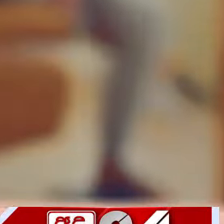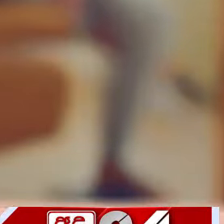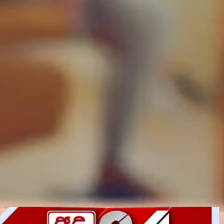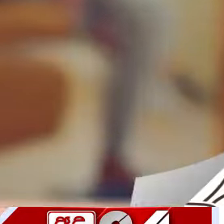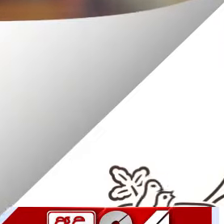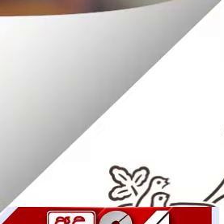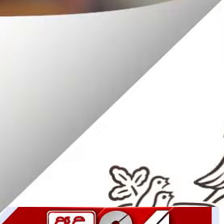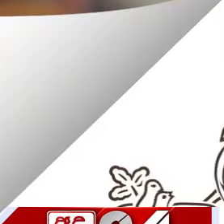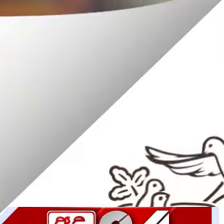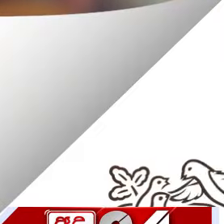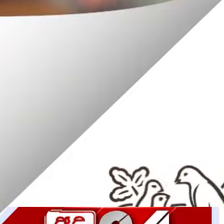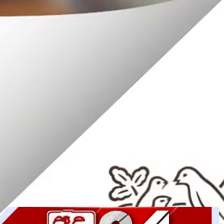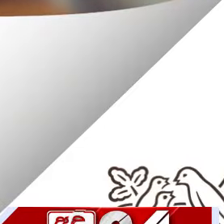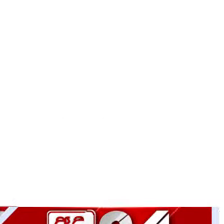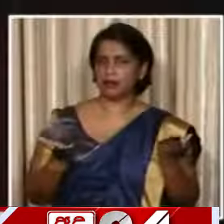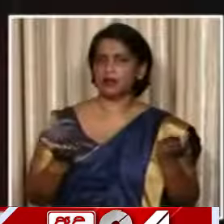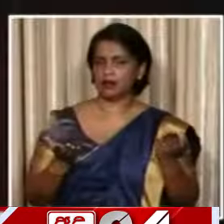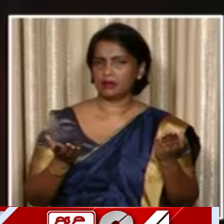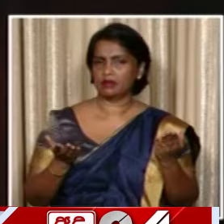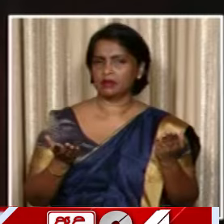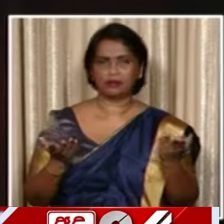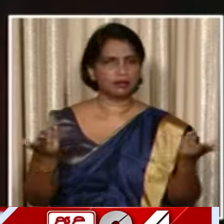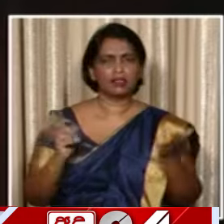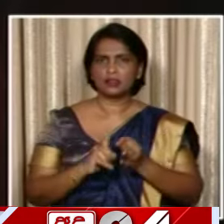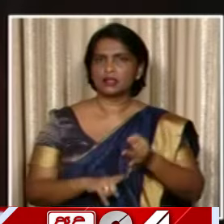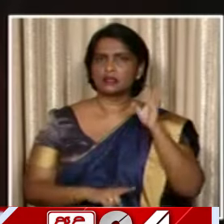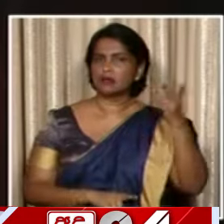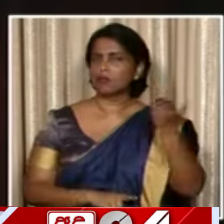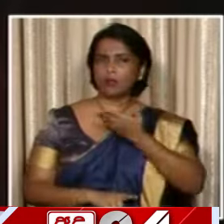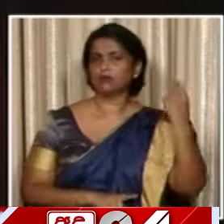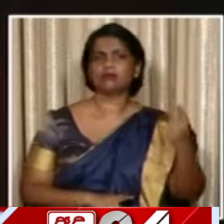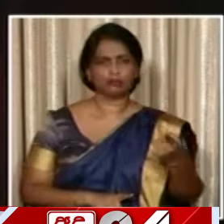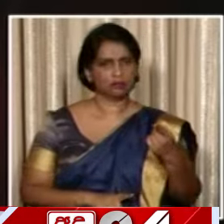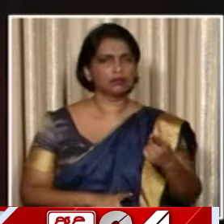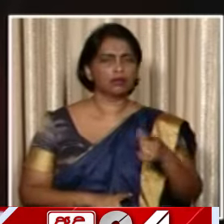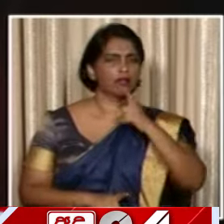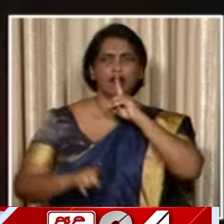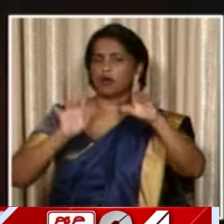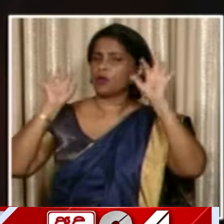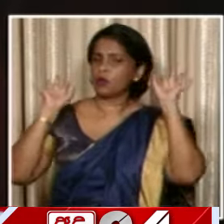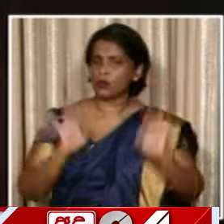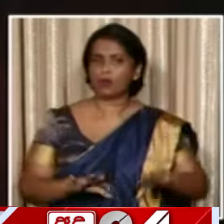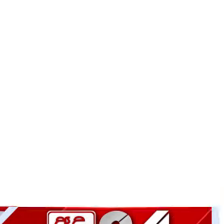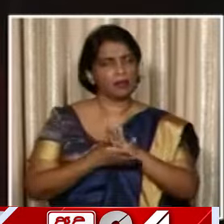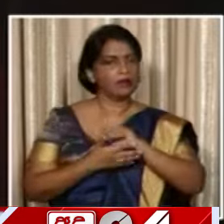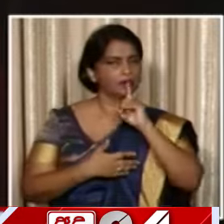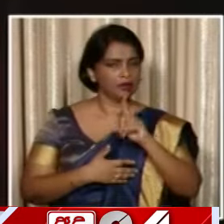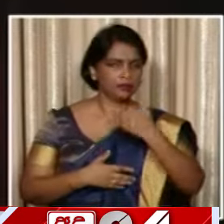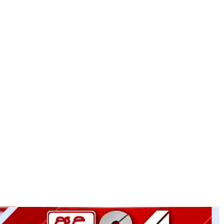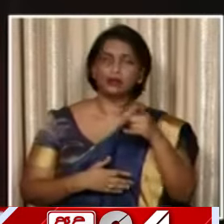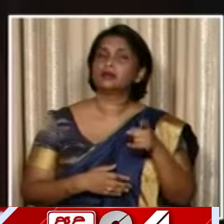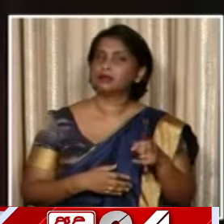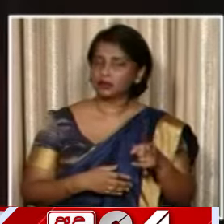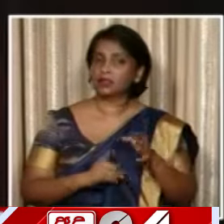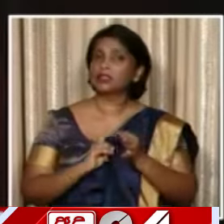ඔබව බලගන්වන්න 100%ක් සූදානම්. එහෙම නැත්නම් ජනාධිපතිවරයාට පුළුවන් එකපාරටම කාගෙන්වත් අහන්න නැතුව මේ ඔය පත්කිරීම කරන්න. කරුණා